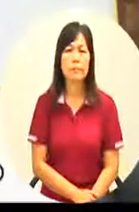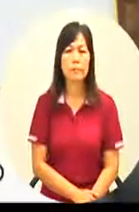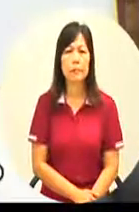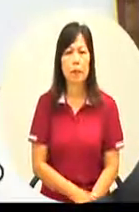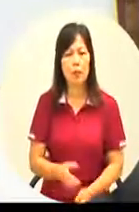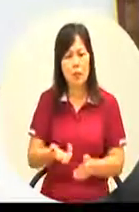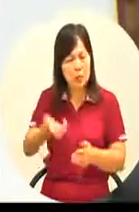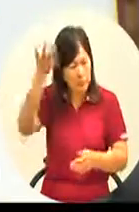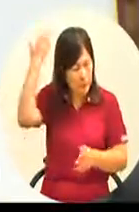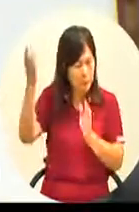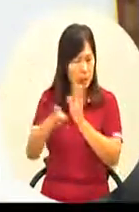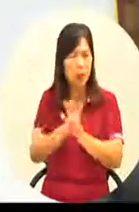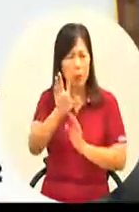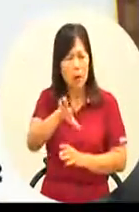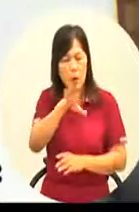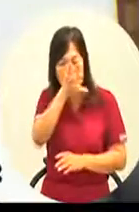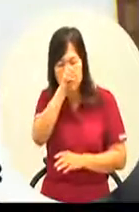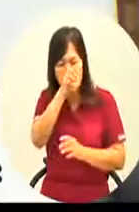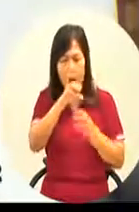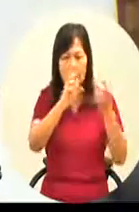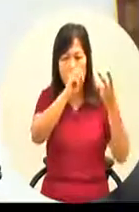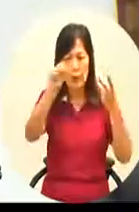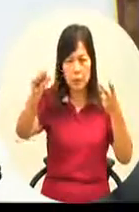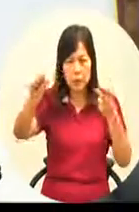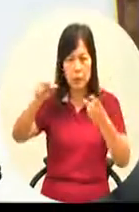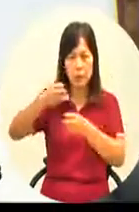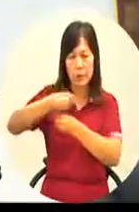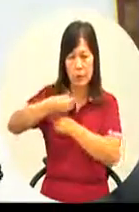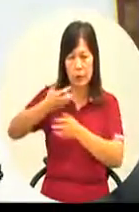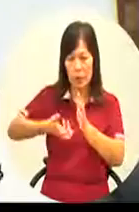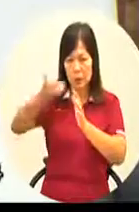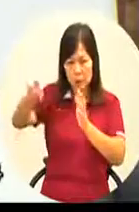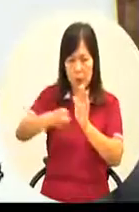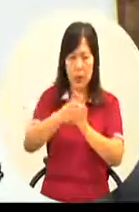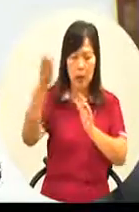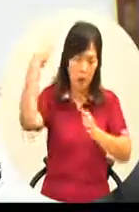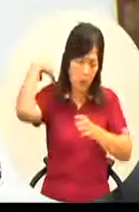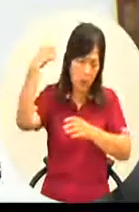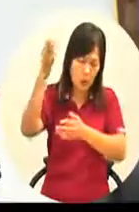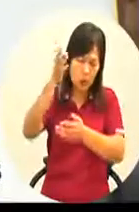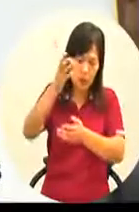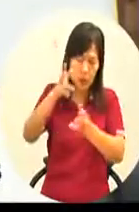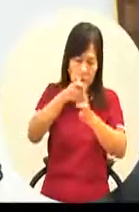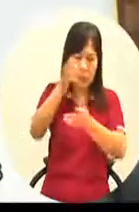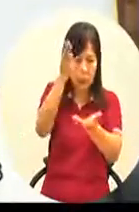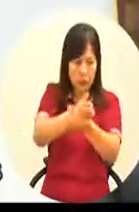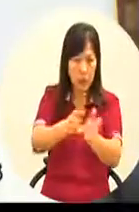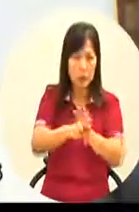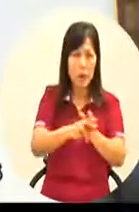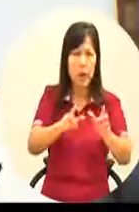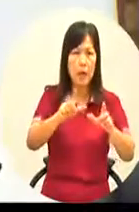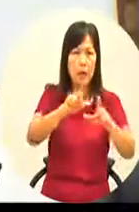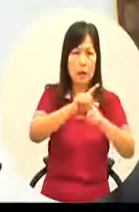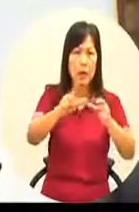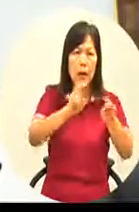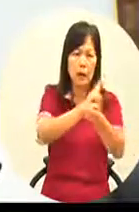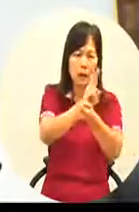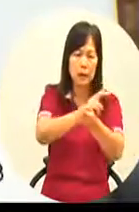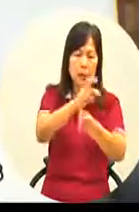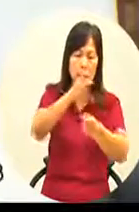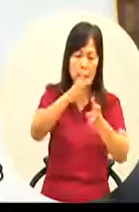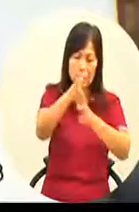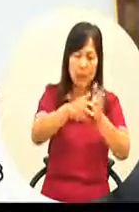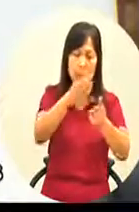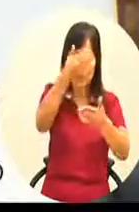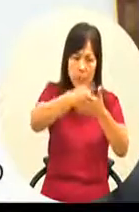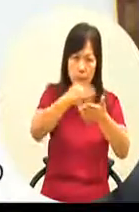欣赏我们的205厂迁移、后进厂的停建、仁武大社厂的降编，结果本会的